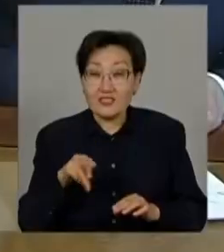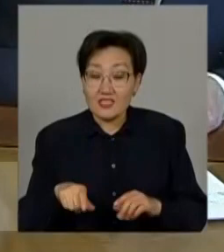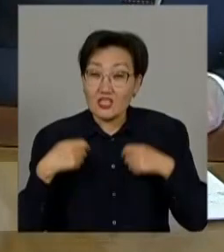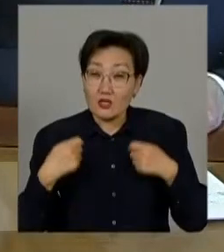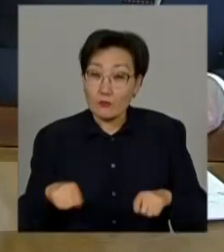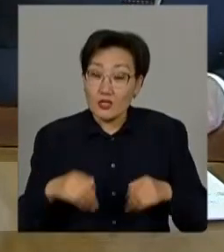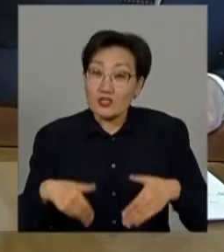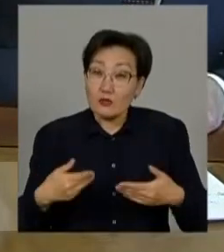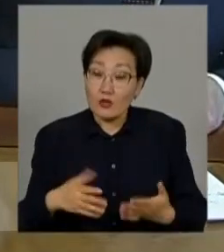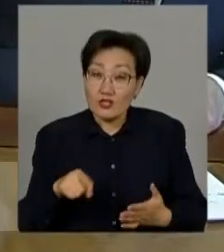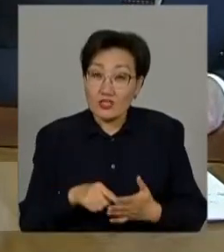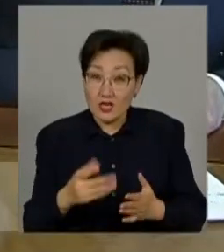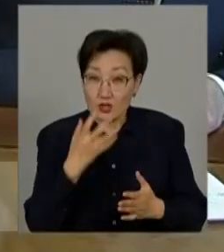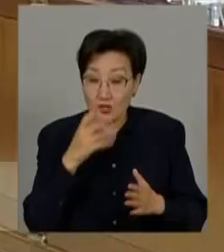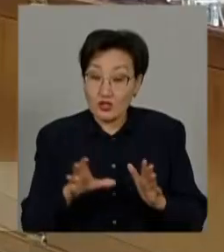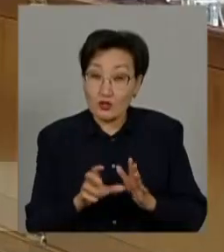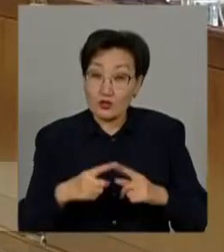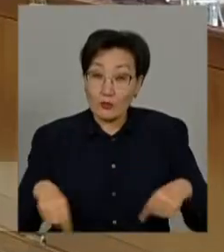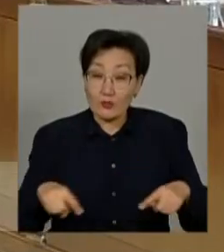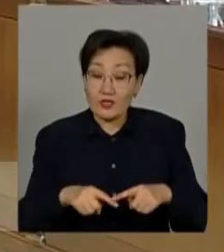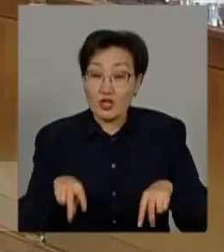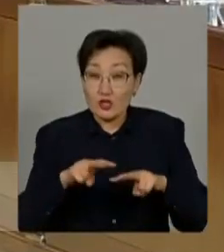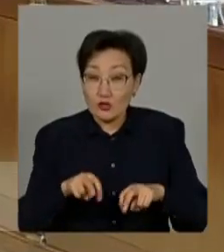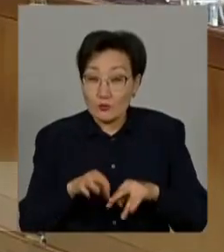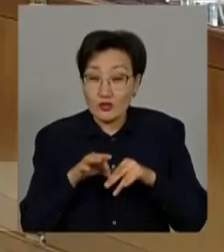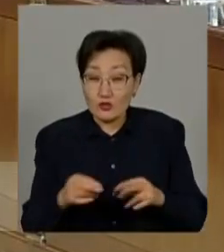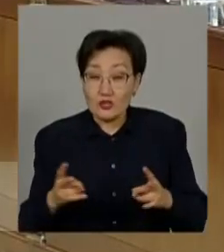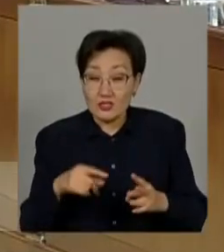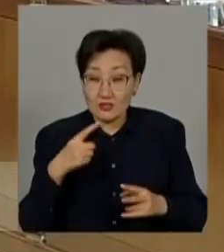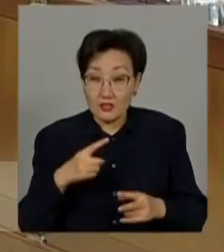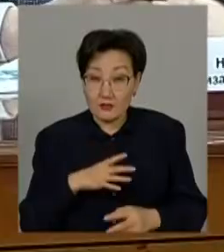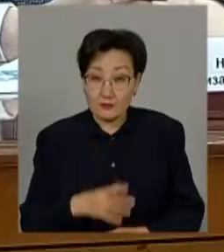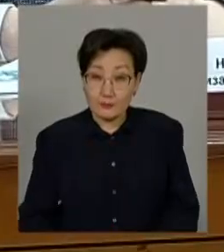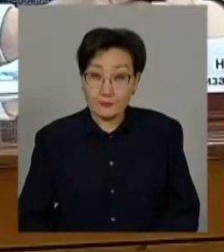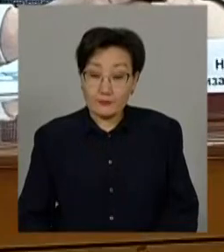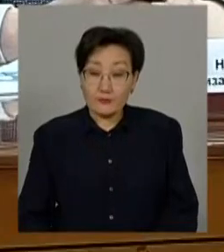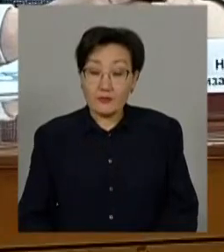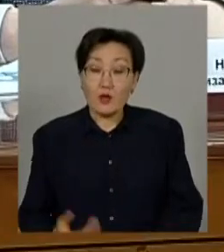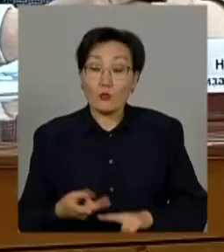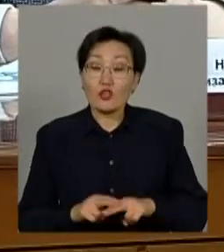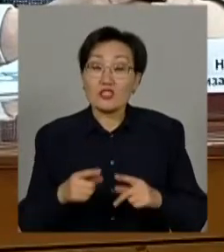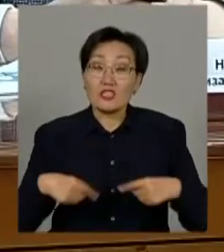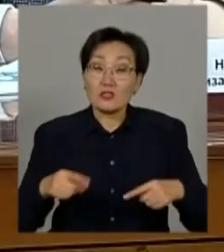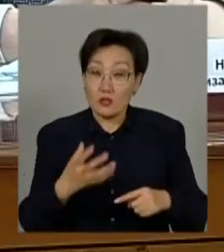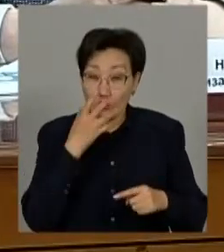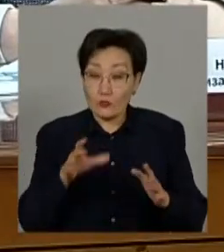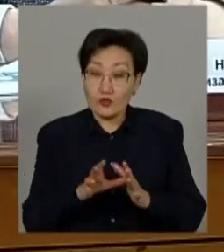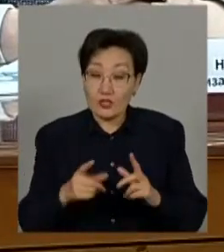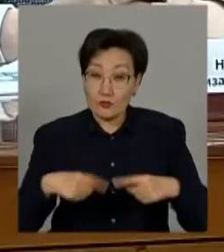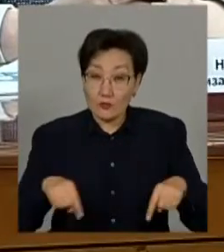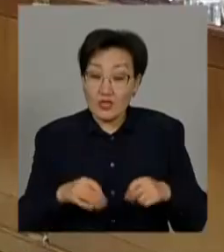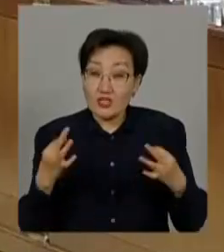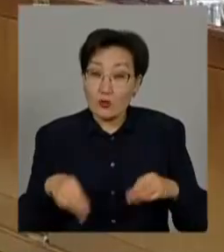сатуға ұсынылған қаланың жылу электр орталығына сараптама жүргізу керектігін айтты. Бұл нысанға тәуелсіз аудит жүргізу